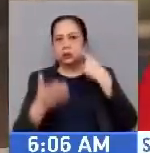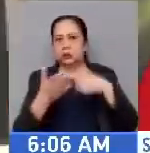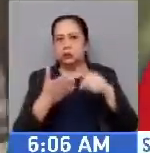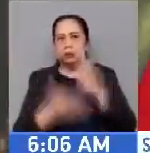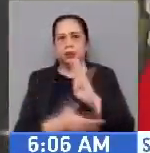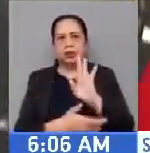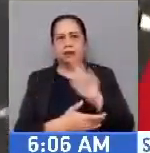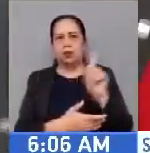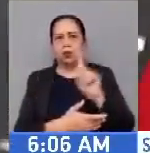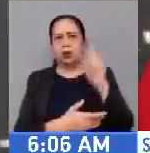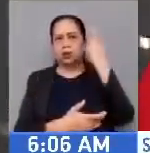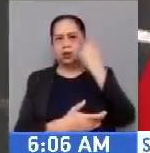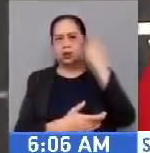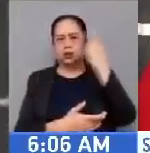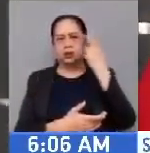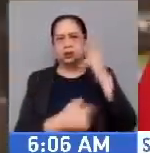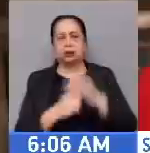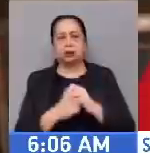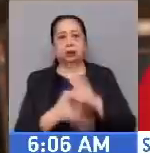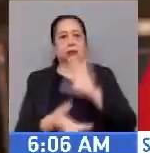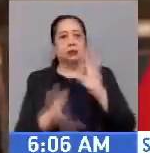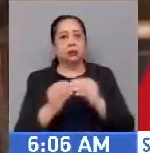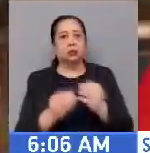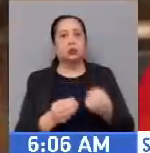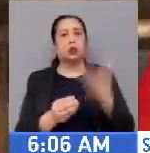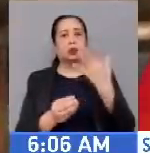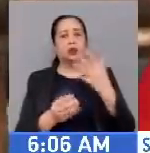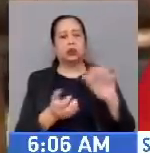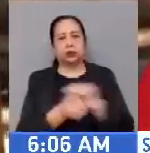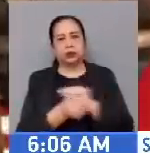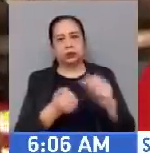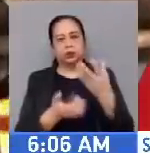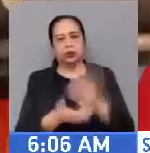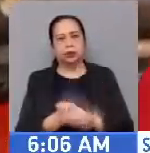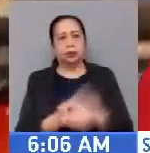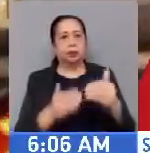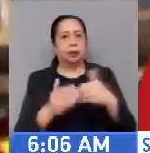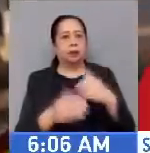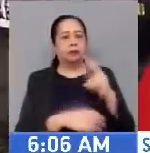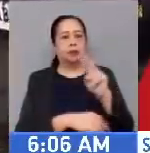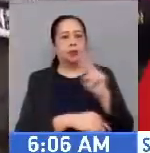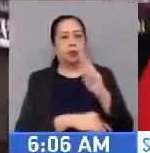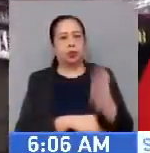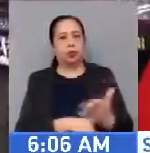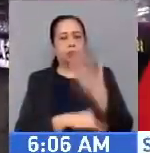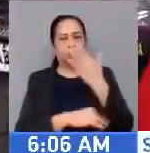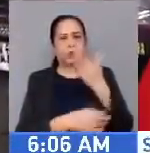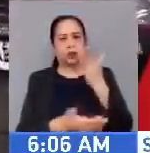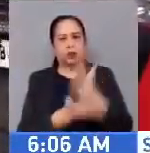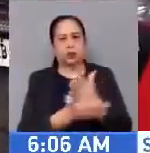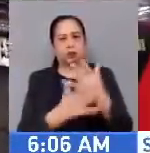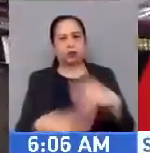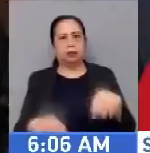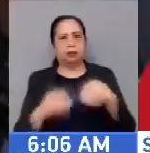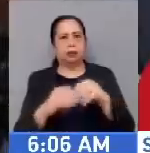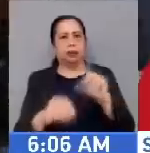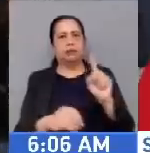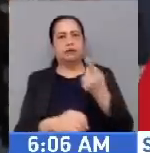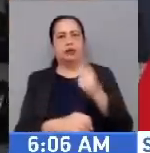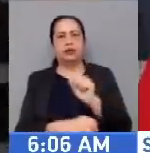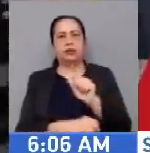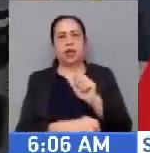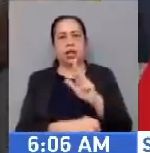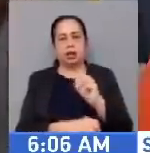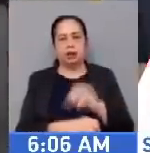apoy, maging ang kabuong halaga ng pinsala. Bago mag alas 2 sa madaling araw na mapula ang sunog na umabot sa unang alarma. Yan ang